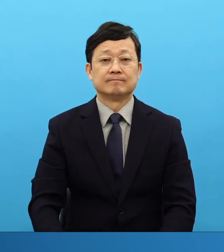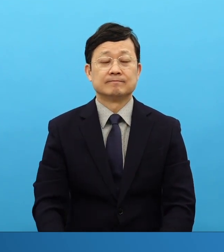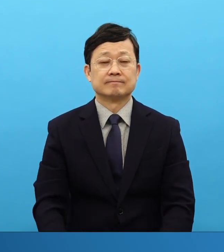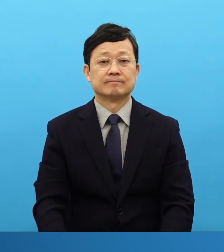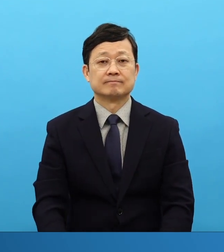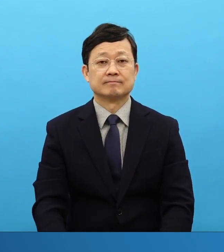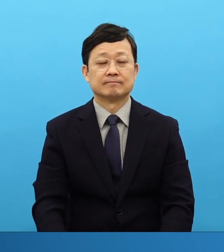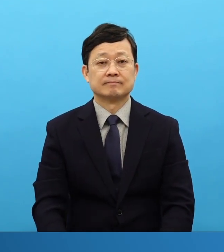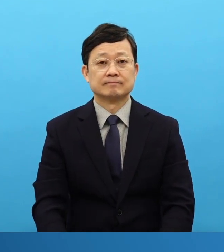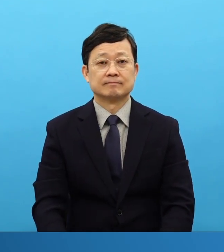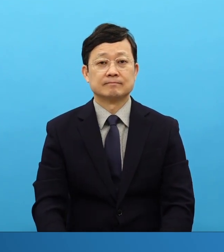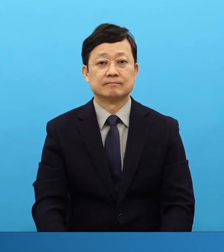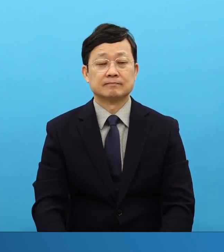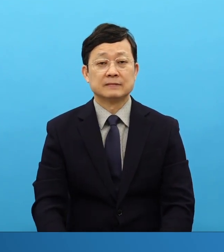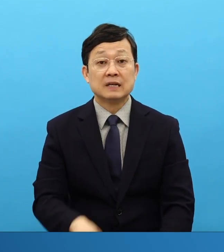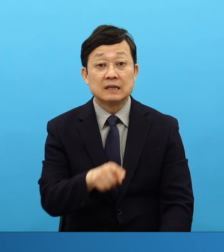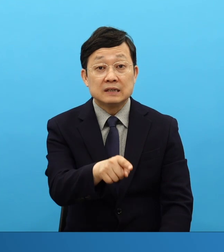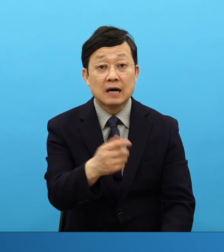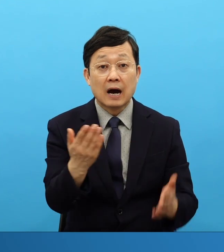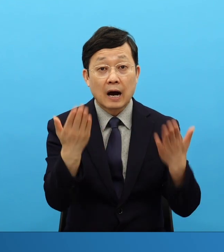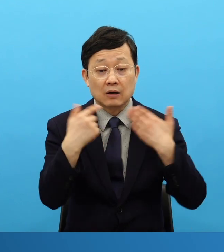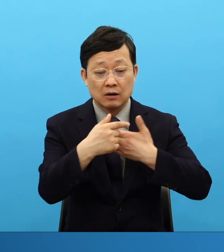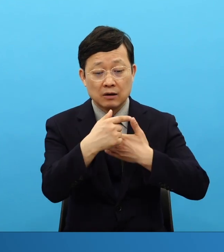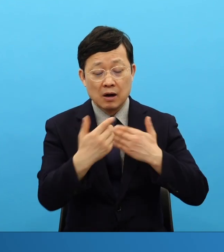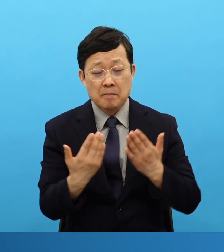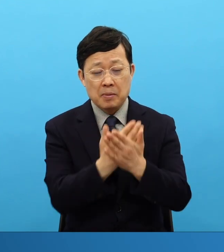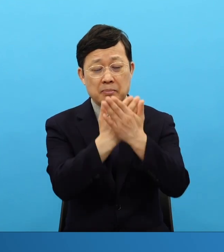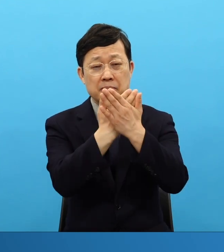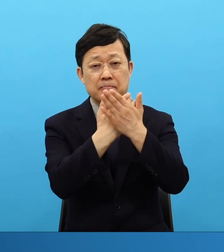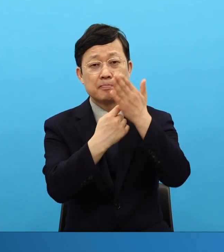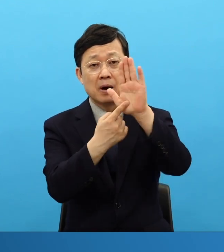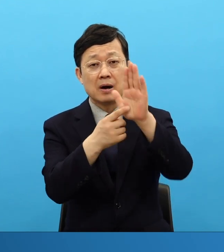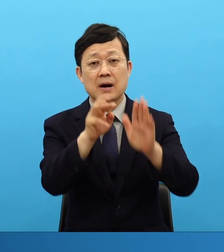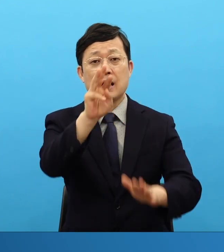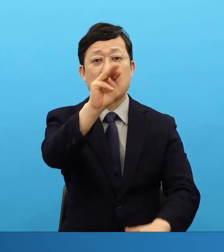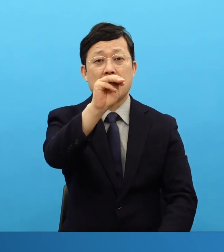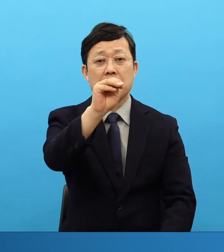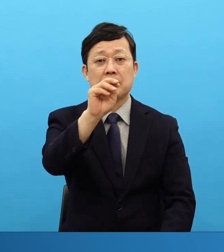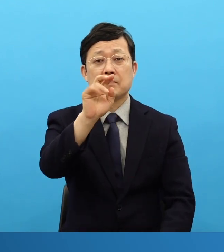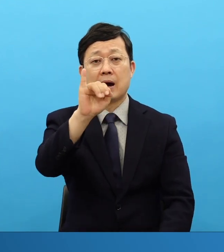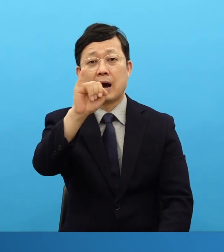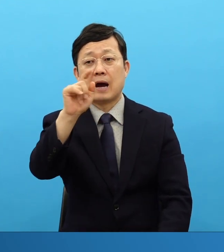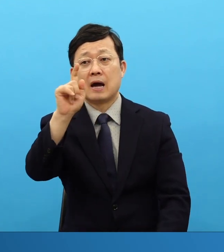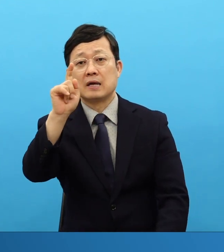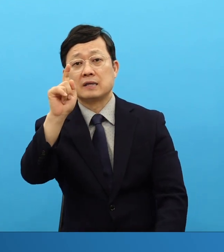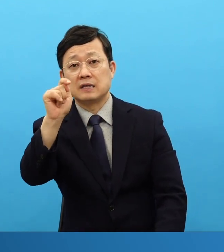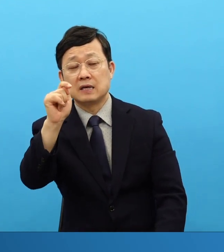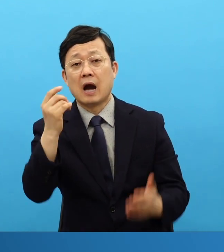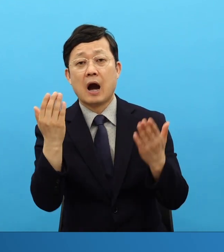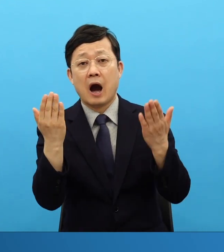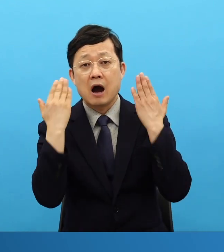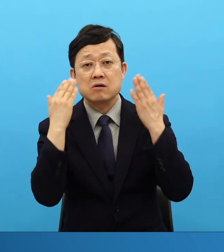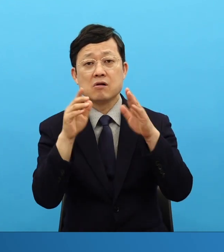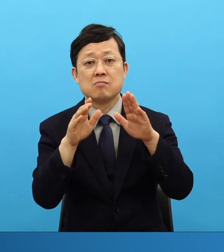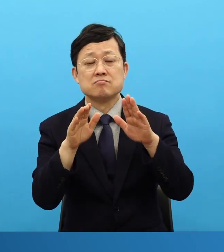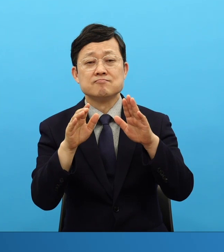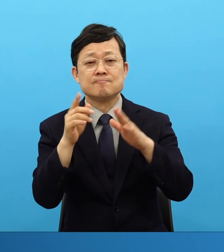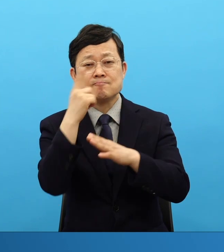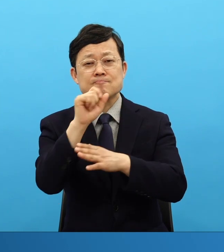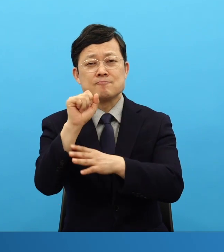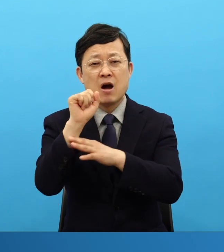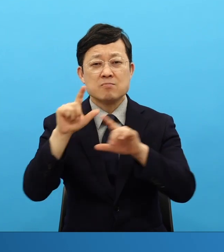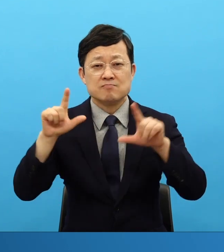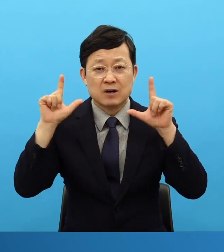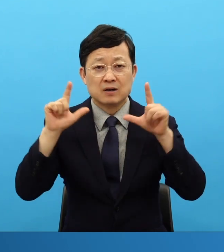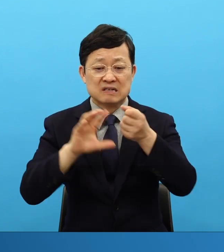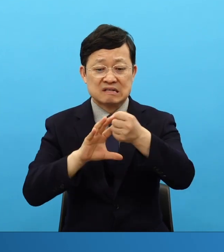States, Edison. 그게 MIT 공대입니다. And that place, so that school that we see was MIT. 줄줄이 미국이 그래서 막 세계를 주도한 거예요. And so we